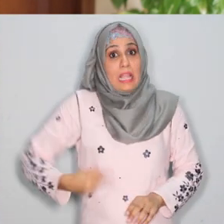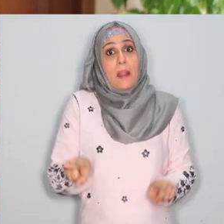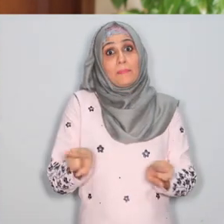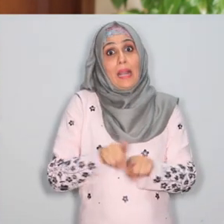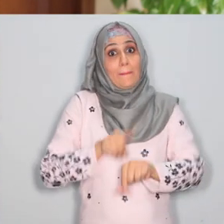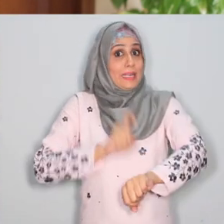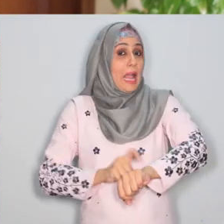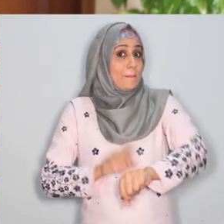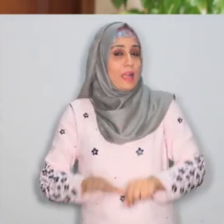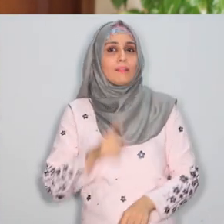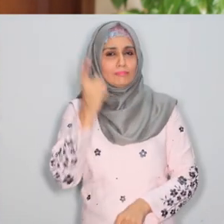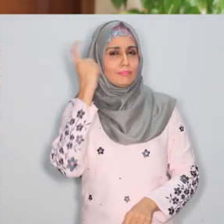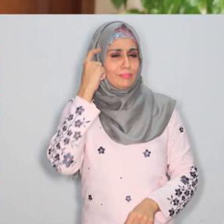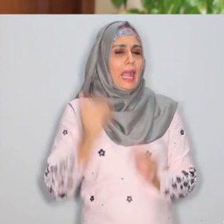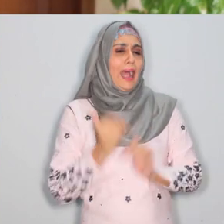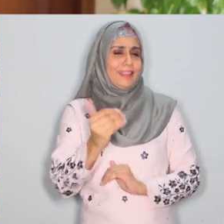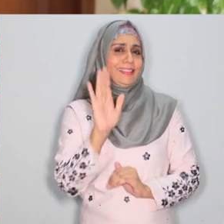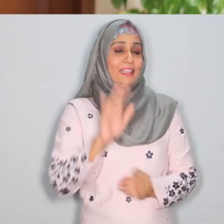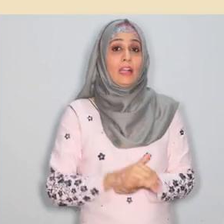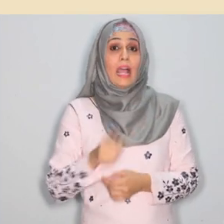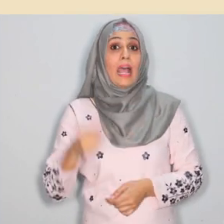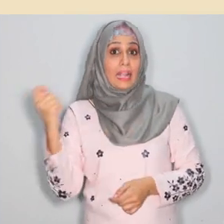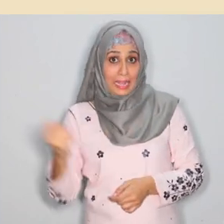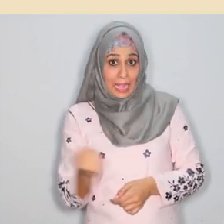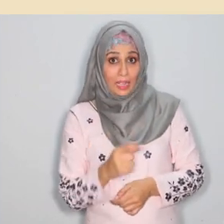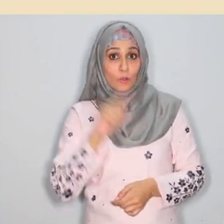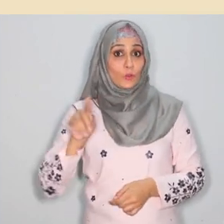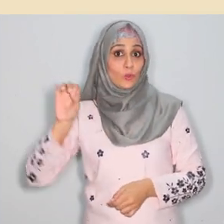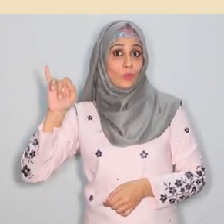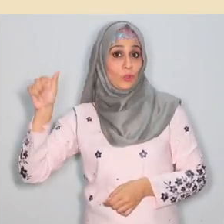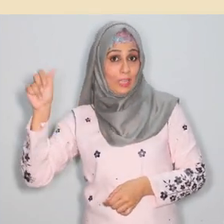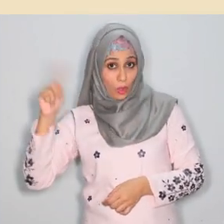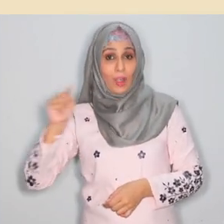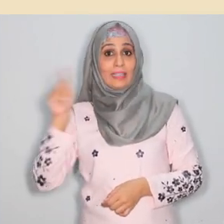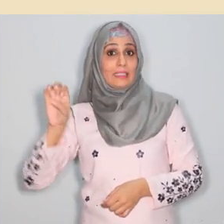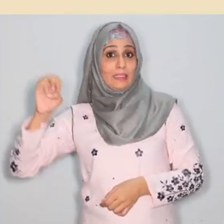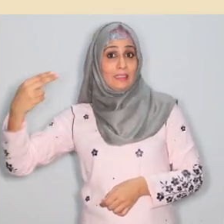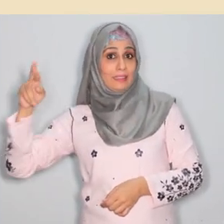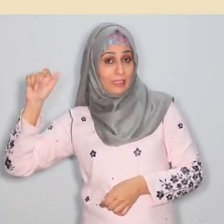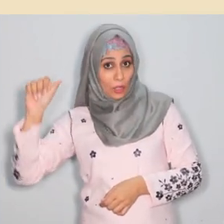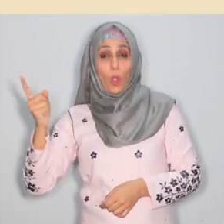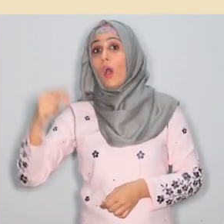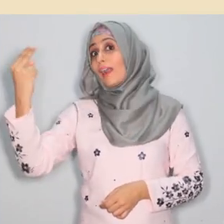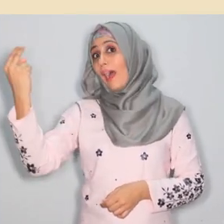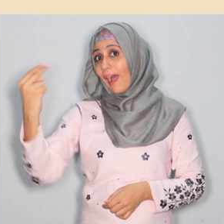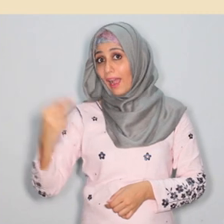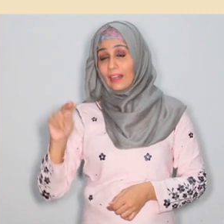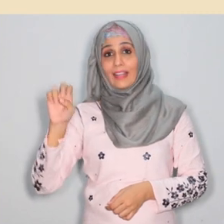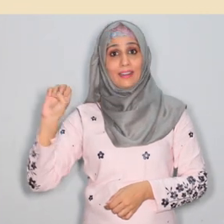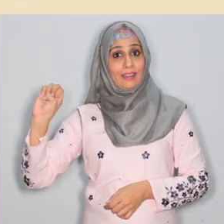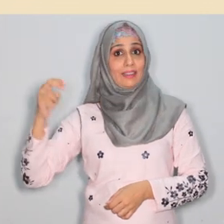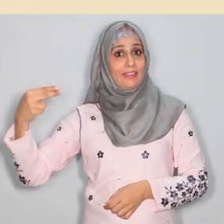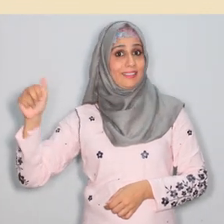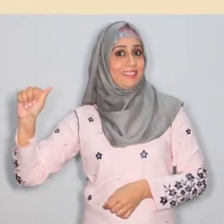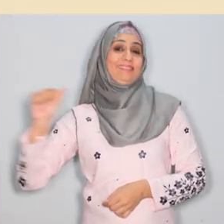मुझ पर भी गुजरा है, आप समझ जाएंगे। इस कहानी के मुसन्निफीन हैं ज़ोया ढाकम और ज़हरा नासिर, और मुसव्विरा हैं